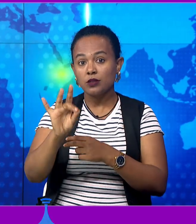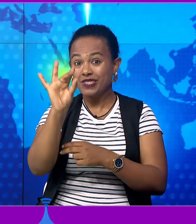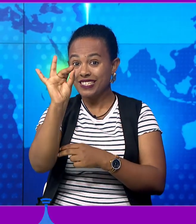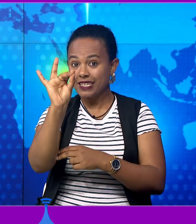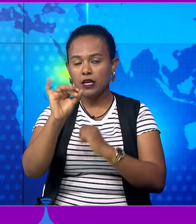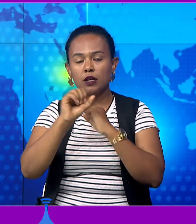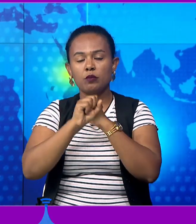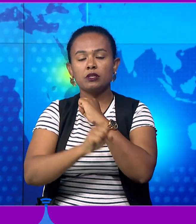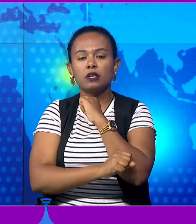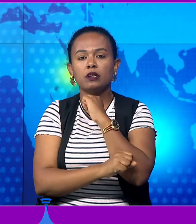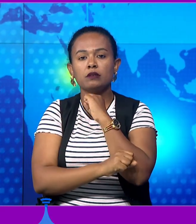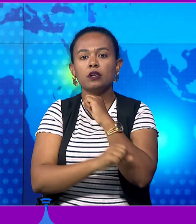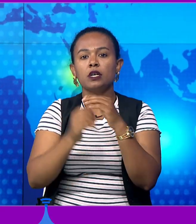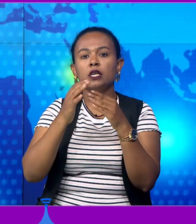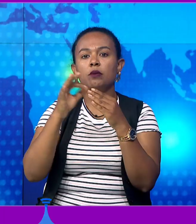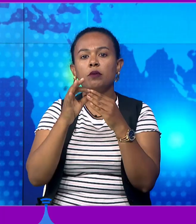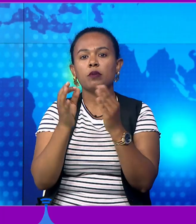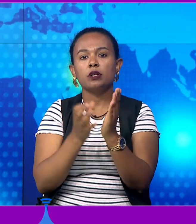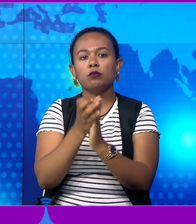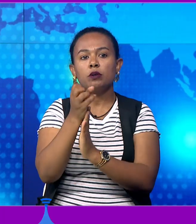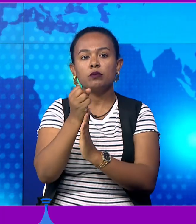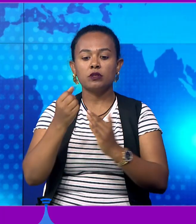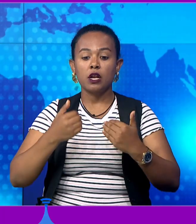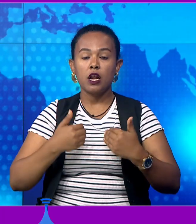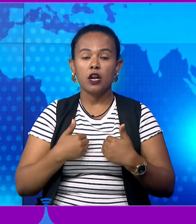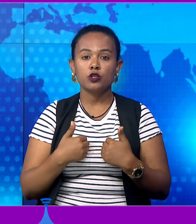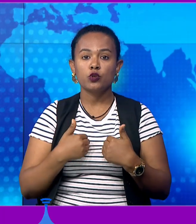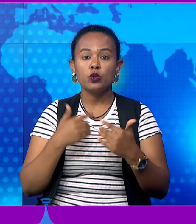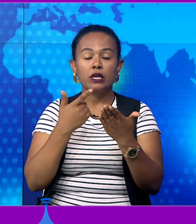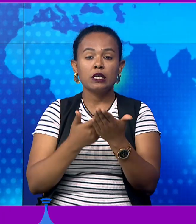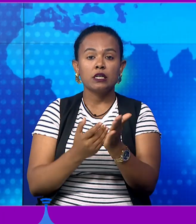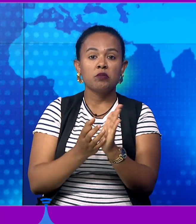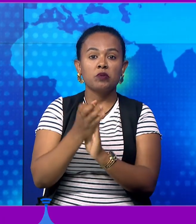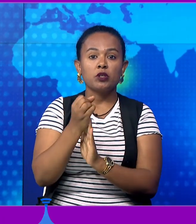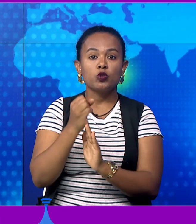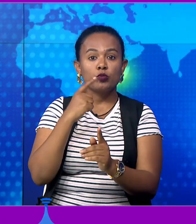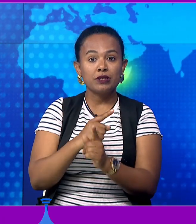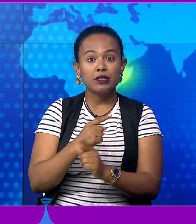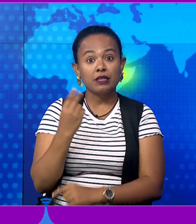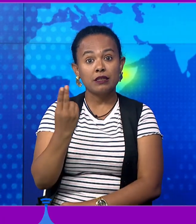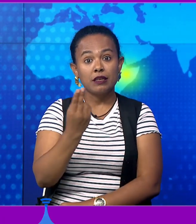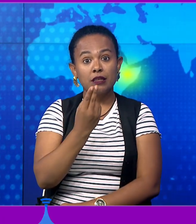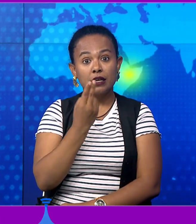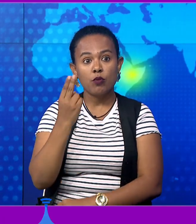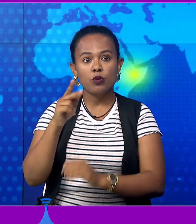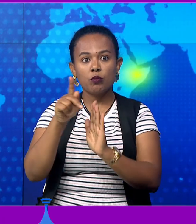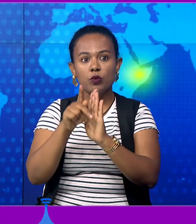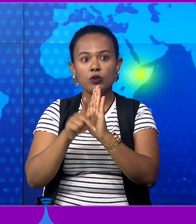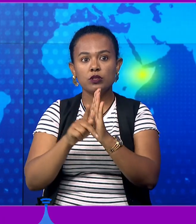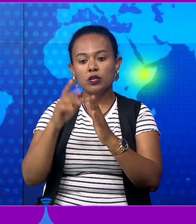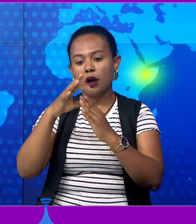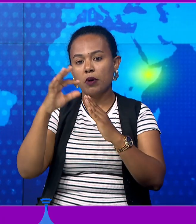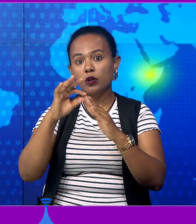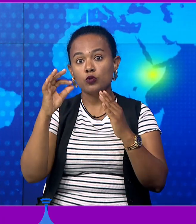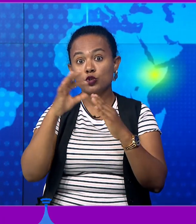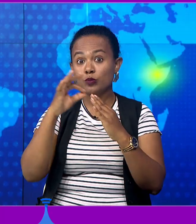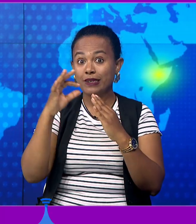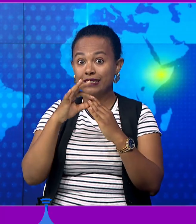ለመሰረት የመምረጥ መብት ስላላቸው ይህን መብታቸውን በአግባቡ ተጠቅመው የፖሊሲ አማራጮችን